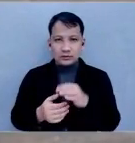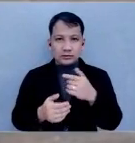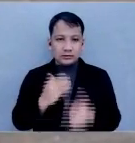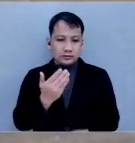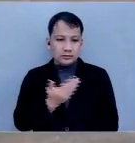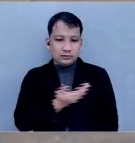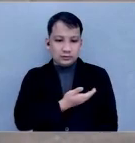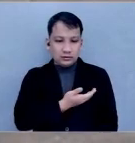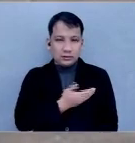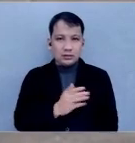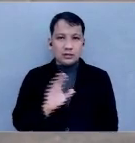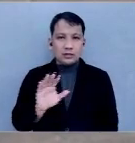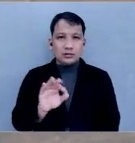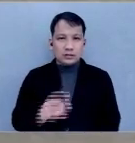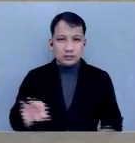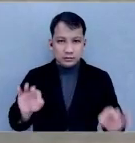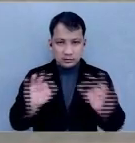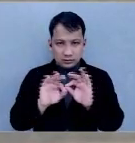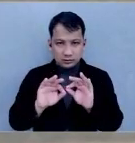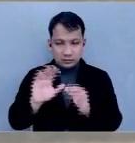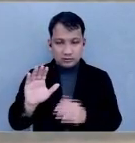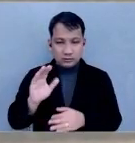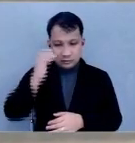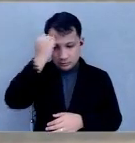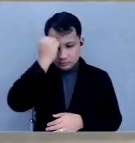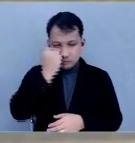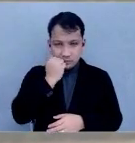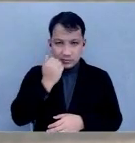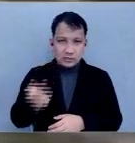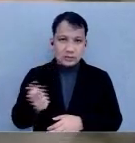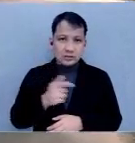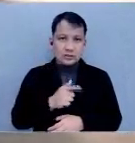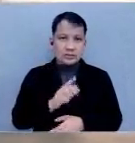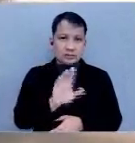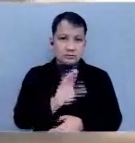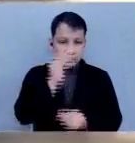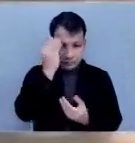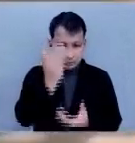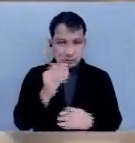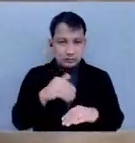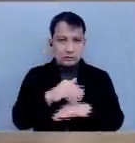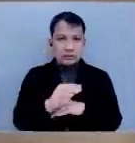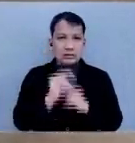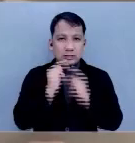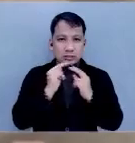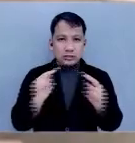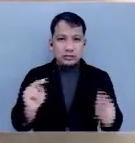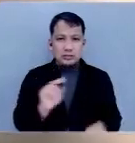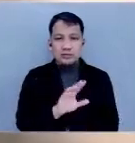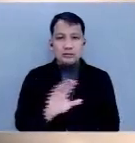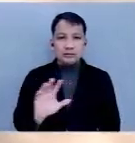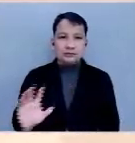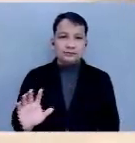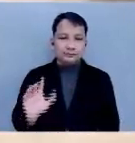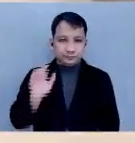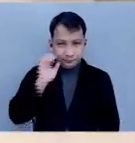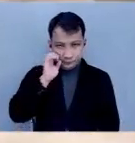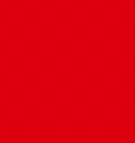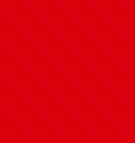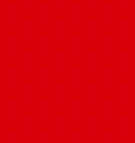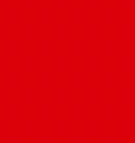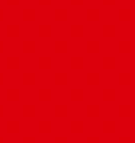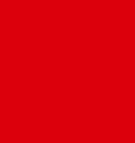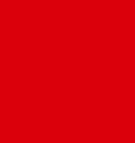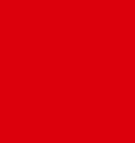namang impormasyon na napupunta sa Hamas ang ilan sa ayudang ipinapadala. Nagbabalita mula sa frontline, Elaine Fulgencio, News